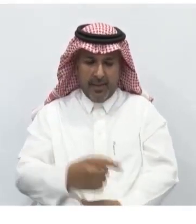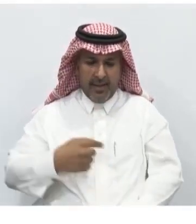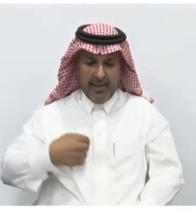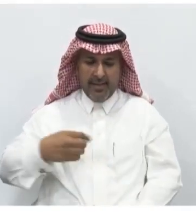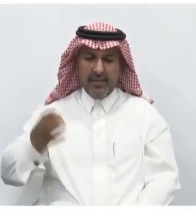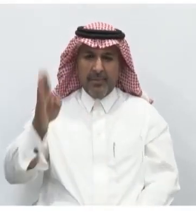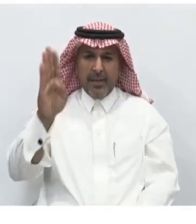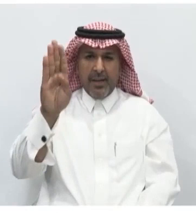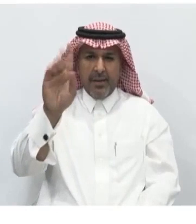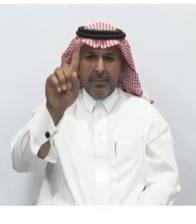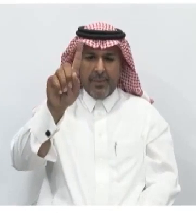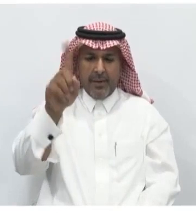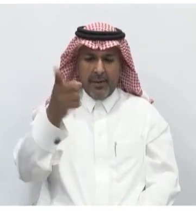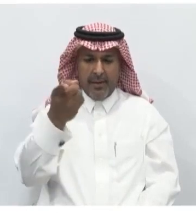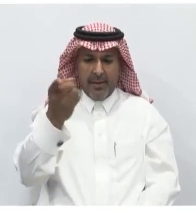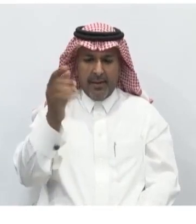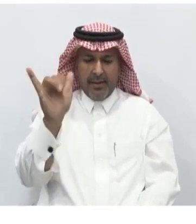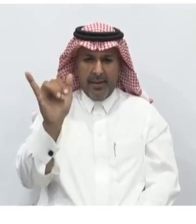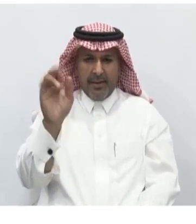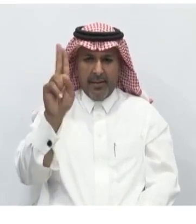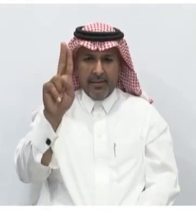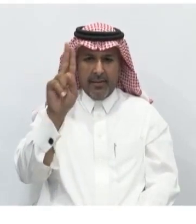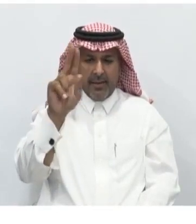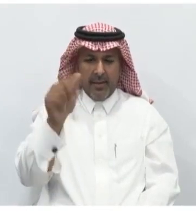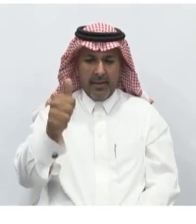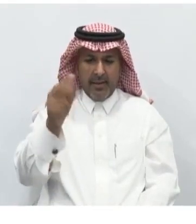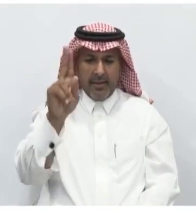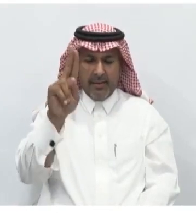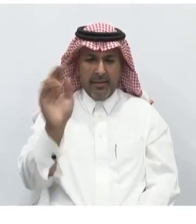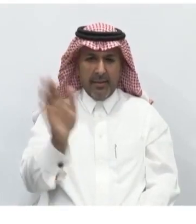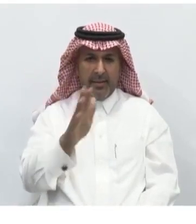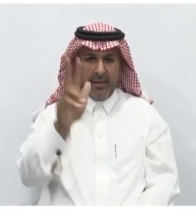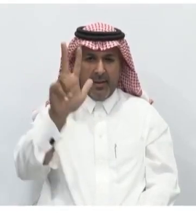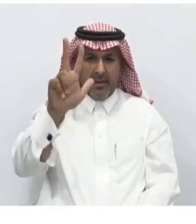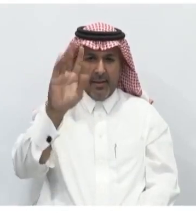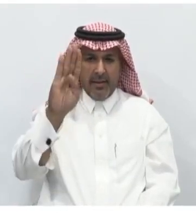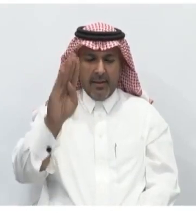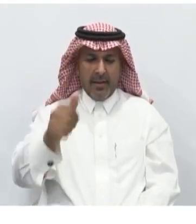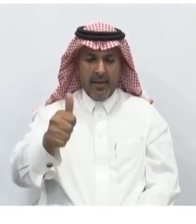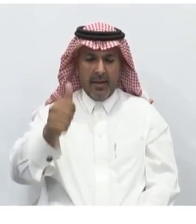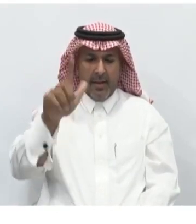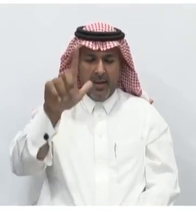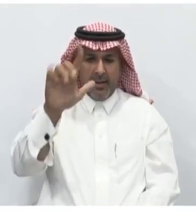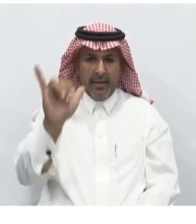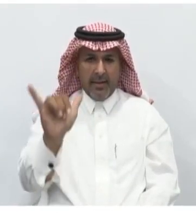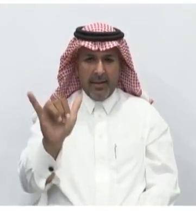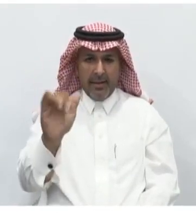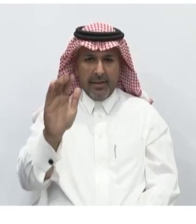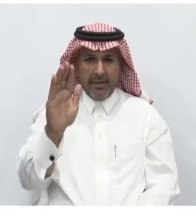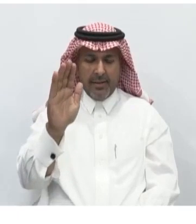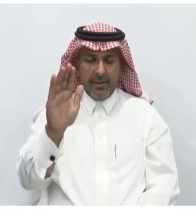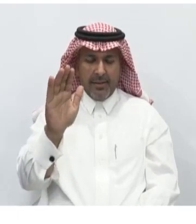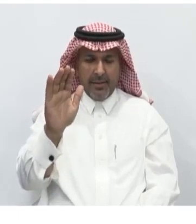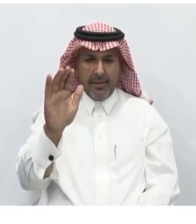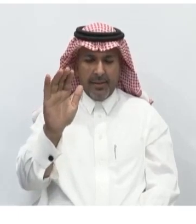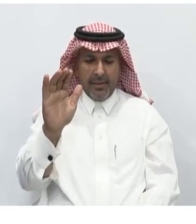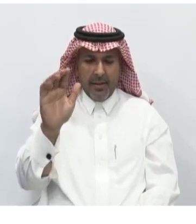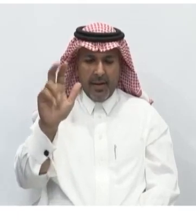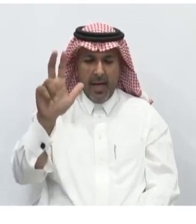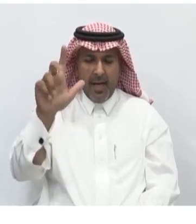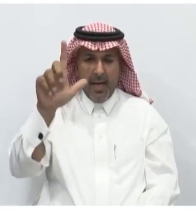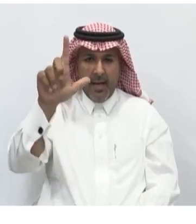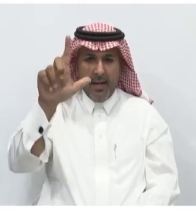أيضاً كبريتات الكالسيوم. هنا لدينا الصورة الخاصة بكبريتات الكالسيوم. تضاف إلى المذيبات العضوية. ما المقصود